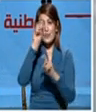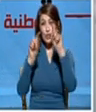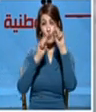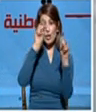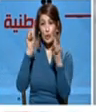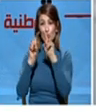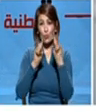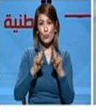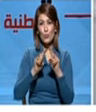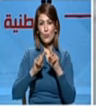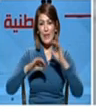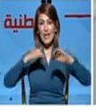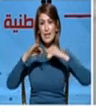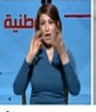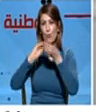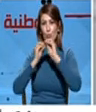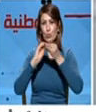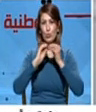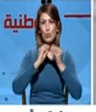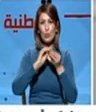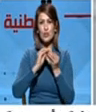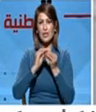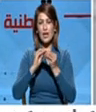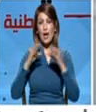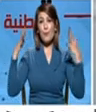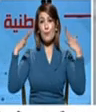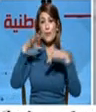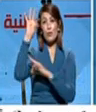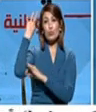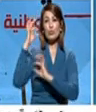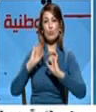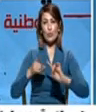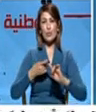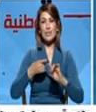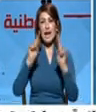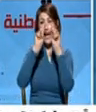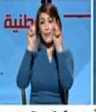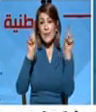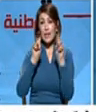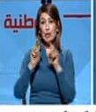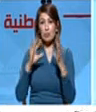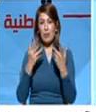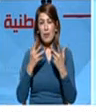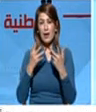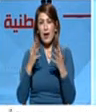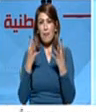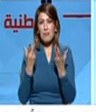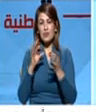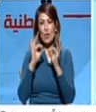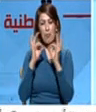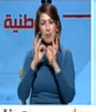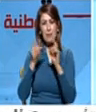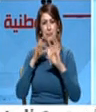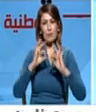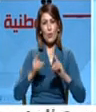اللي شارع التونسي و الاكيد يمكن اكثر التساؤلات اللي قاعده تطرح في الاونه الاخيره اه هي اه